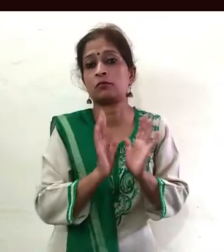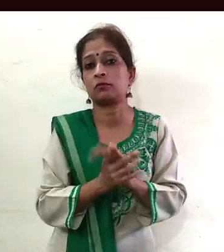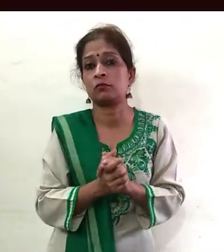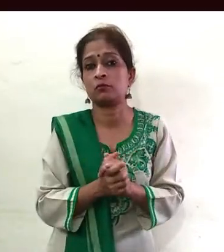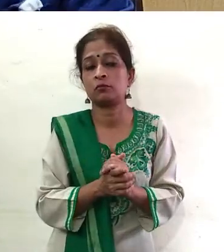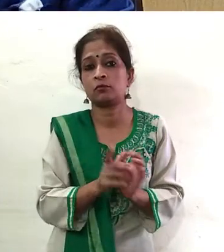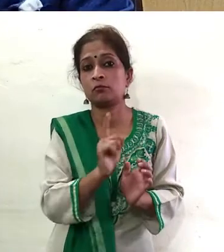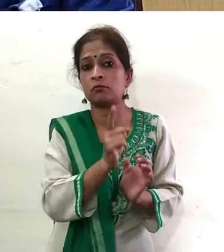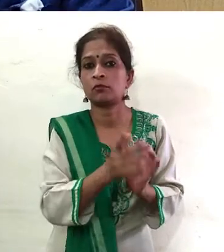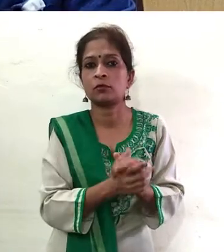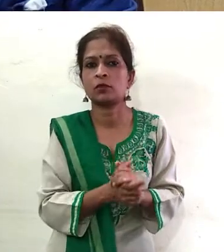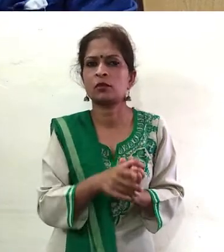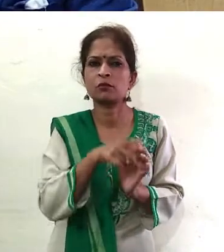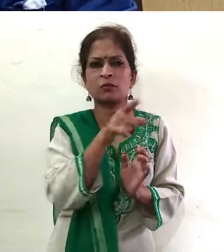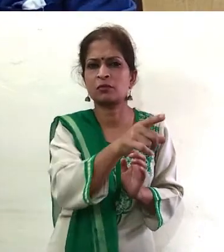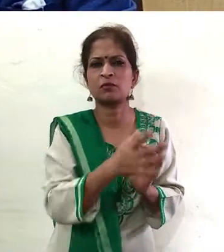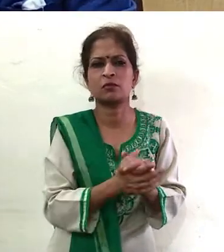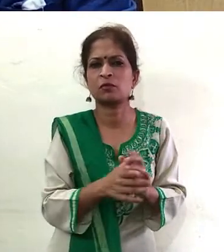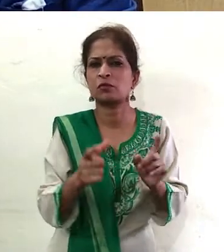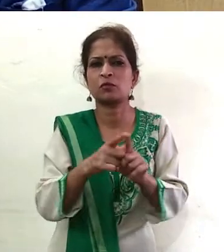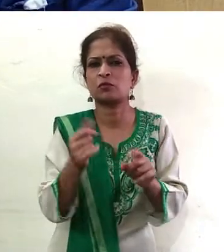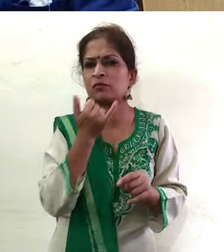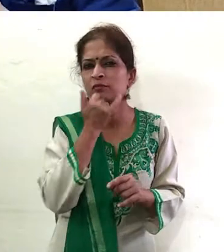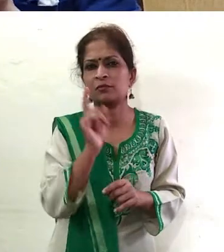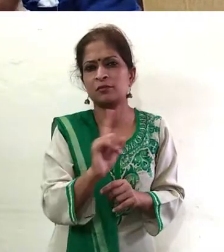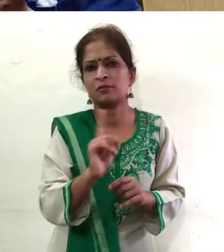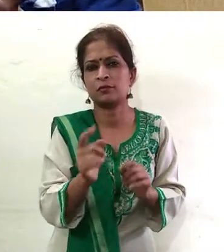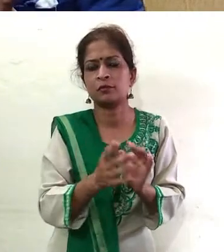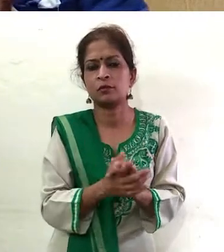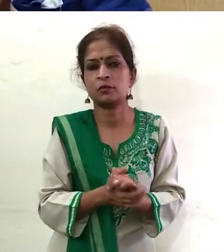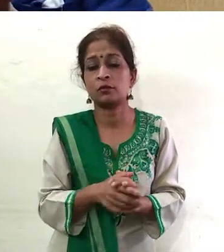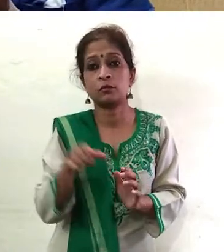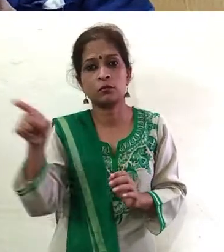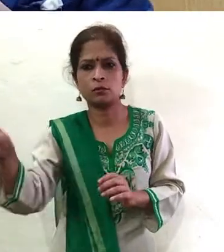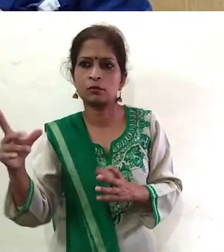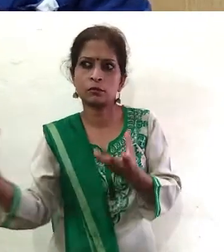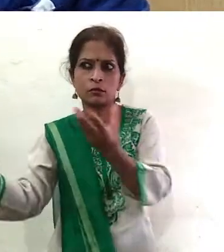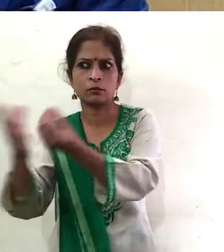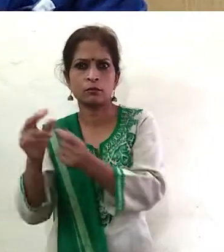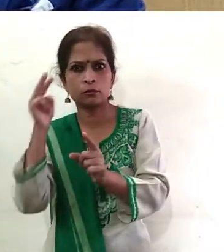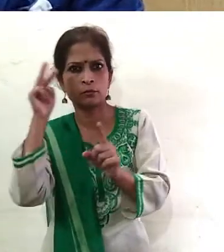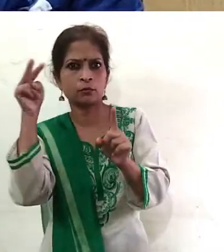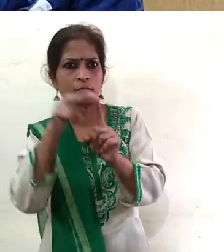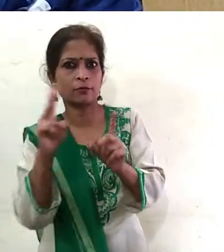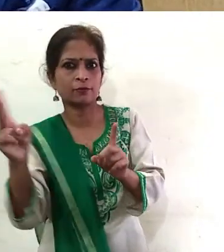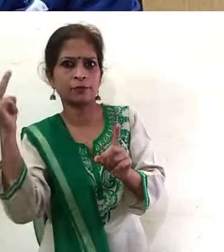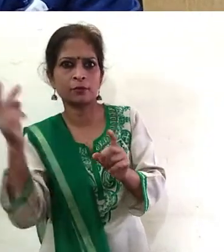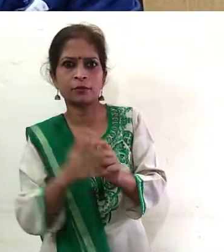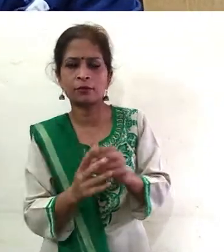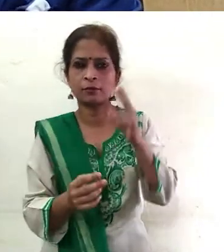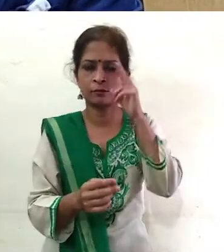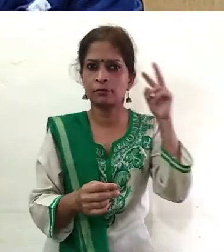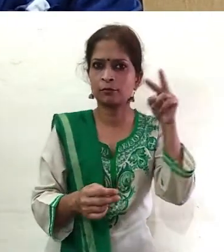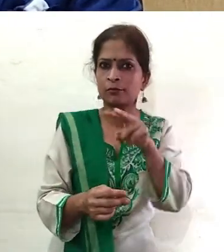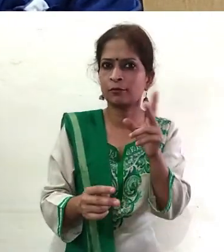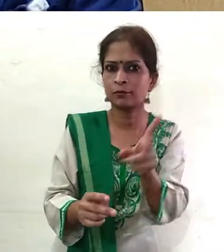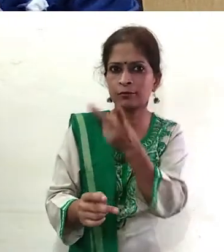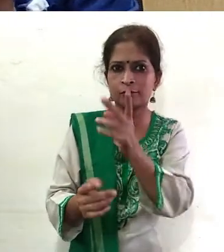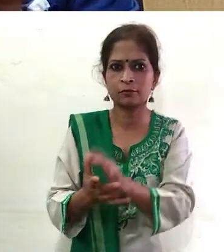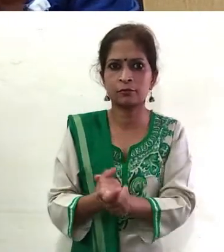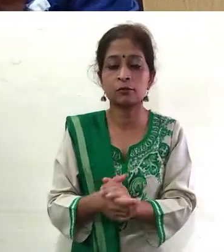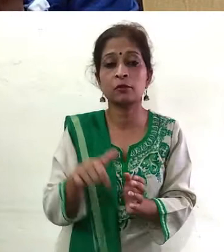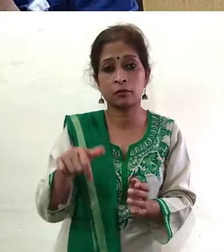दृष्टिकोण से देखा जाए तो उन्होंने कुछ गलत नहीं किया हैं और अगर इधर के दृष्टिकोण से देखा जाए तो जब गलत हो गया हर कार्य के पक्ष और विपक्ष